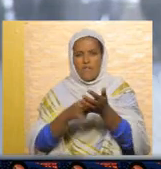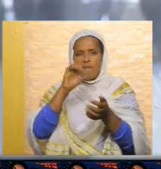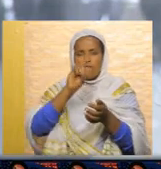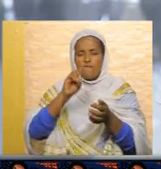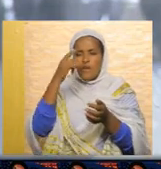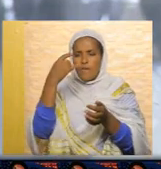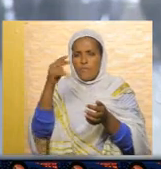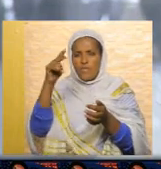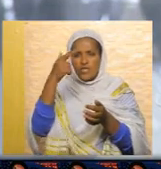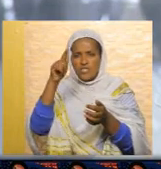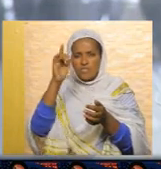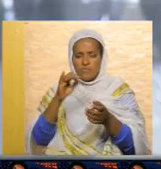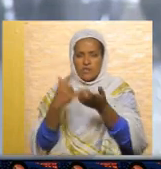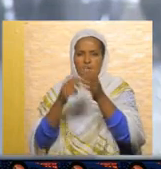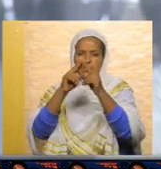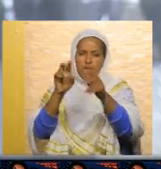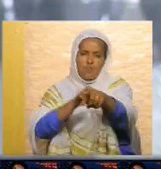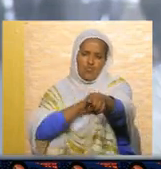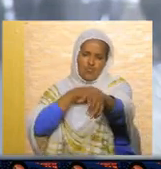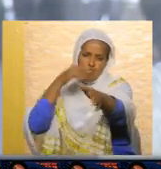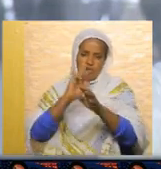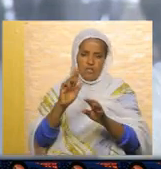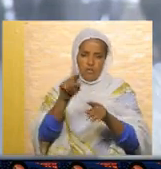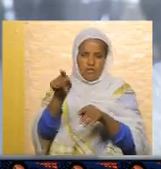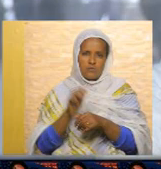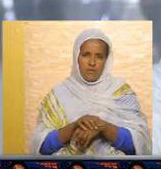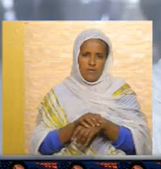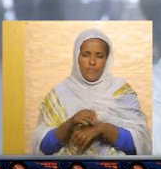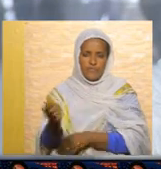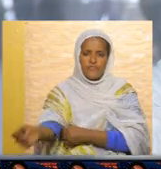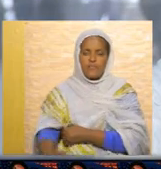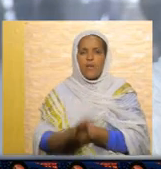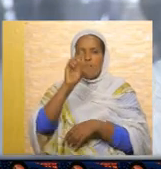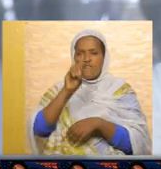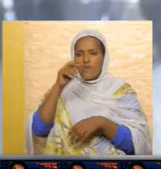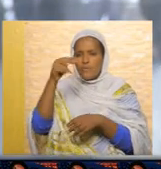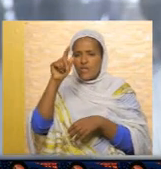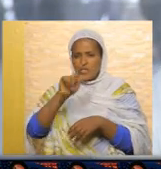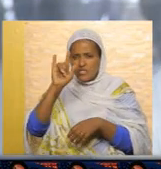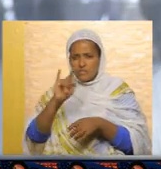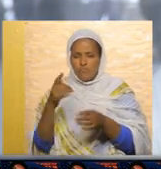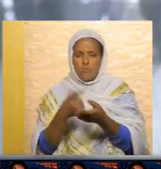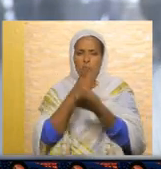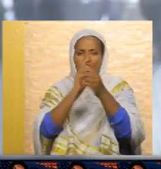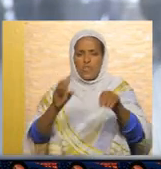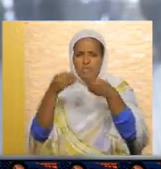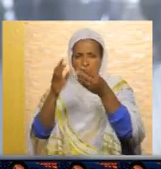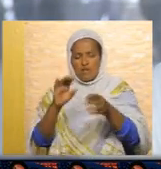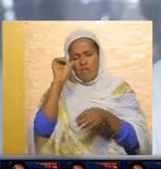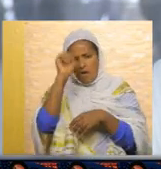መልሱ ቤተ ክርስቲያን ነው ያለው ብዬ ነው ቤተ ክርስቲያን ጋማ ተኩረው እና ከፌሚኒዝም